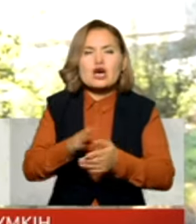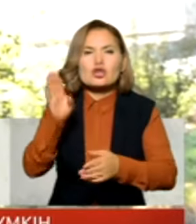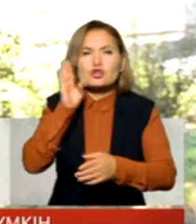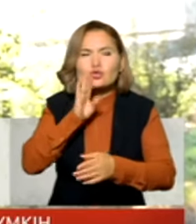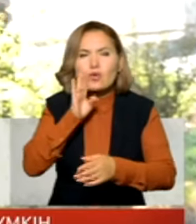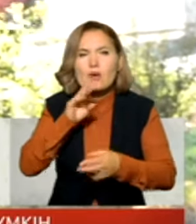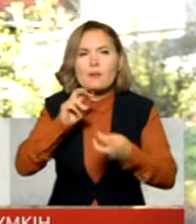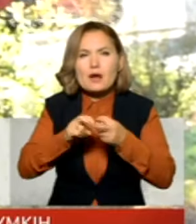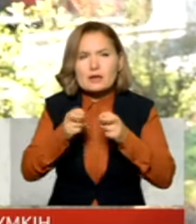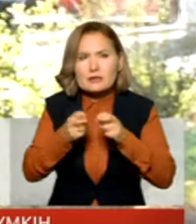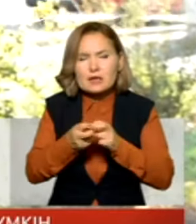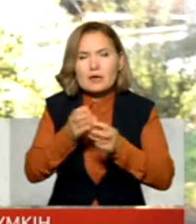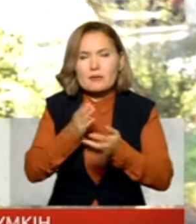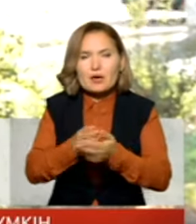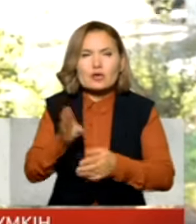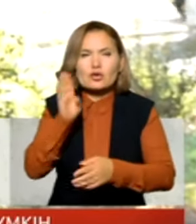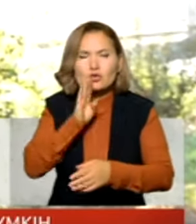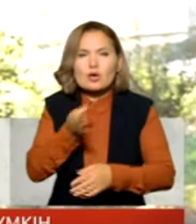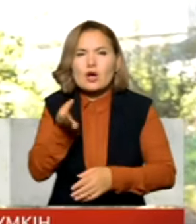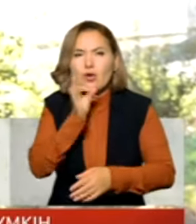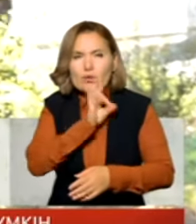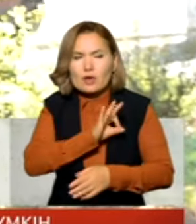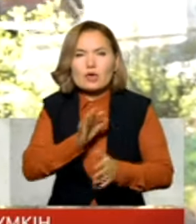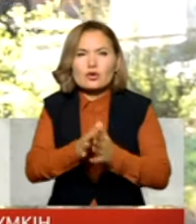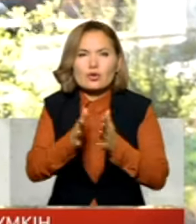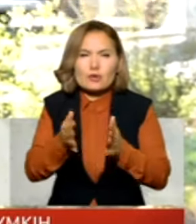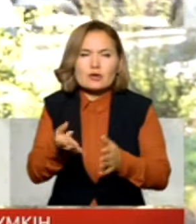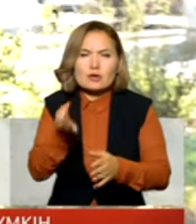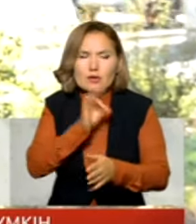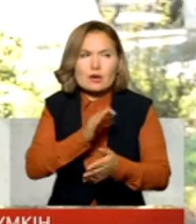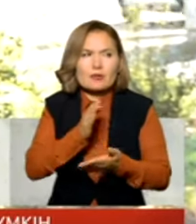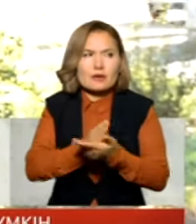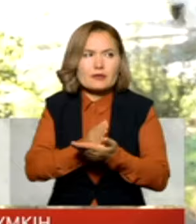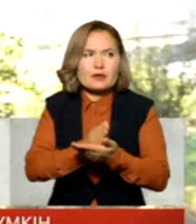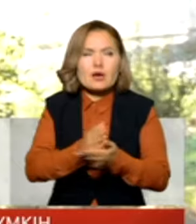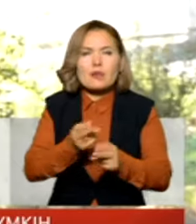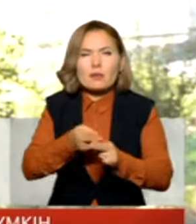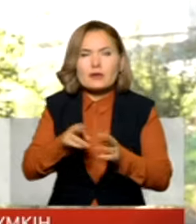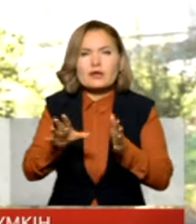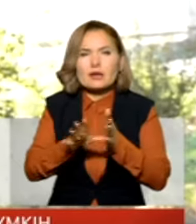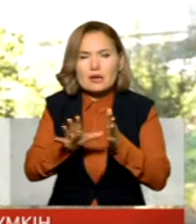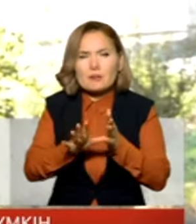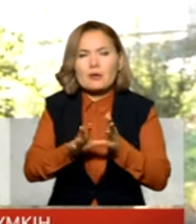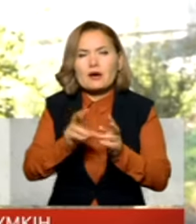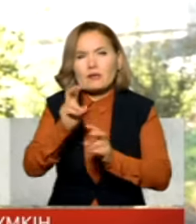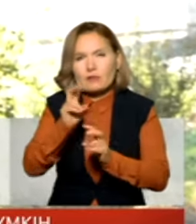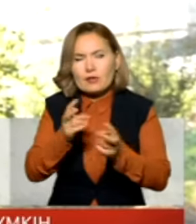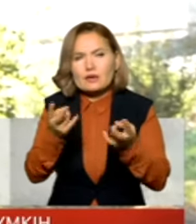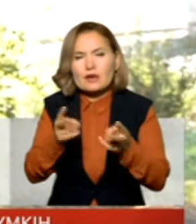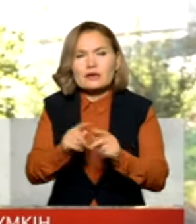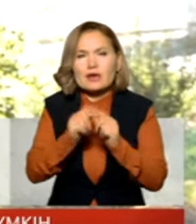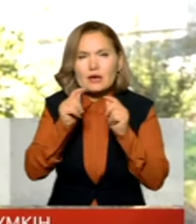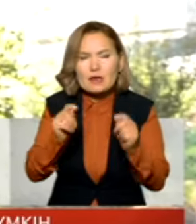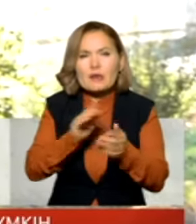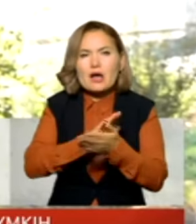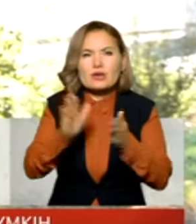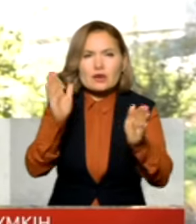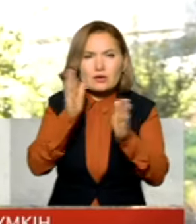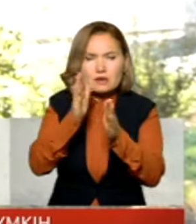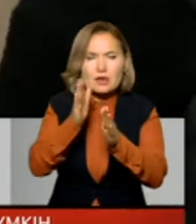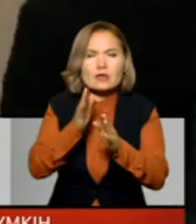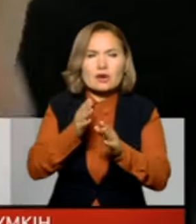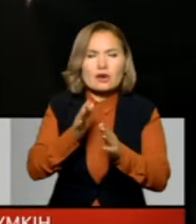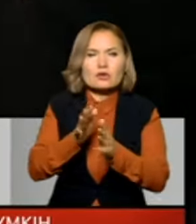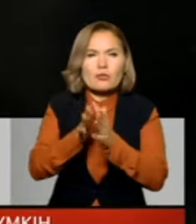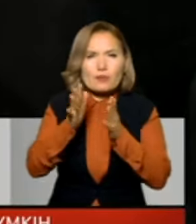су мәселесінде де оны пайдалануға, бұрып пайдалануға болатын жағдайлары бар. экология мәселесі, ол тазалыққа дейтін ол